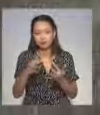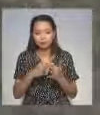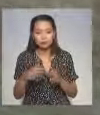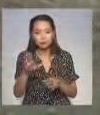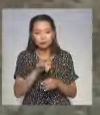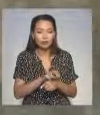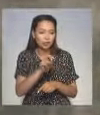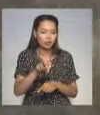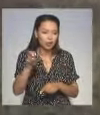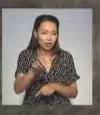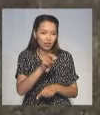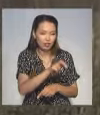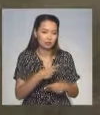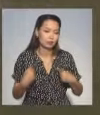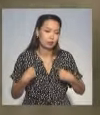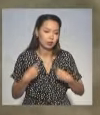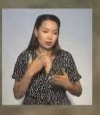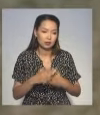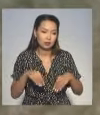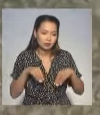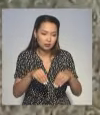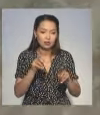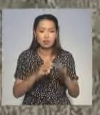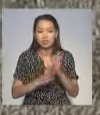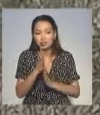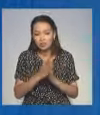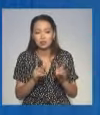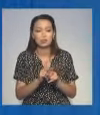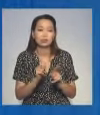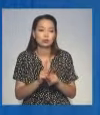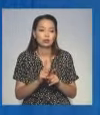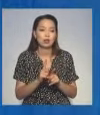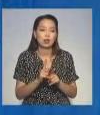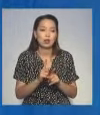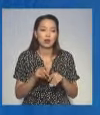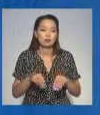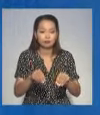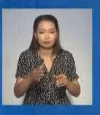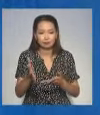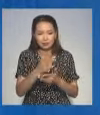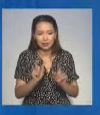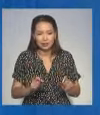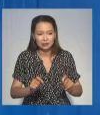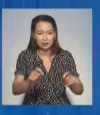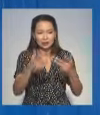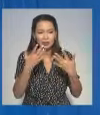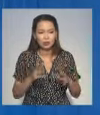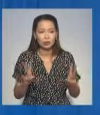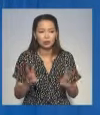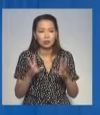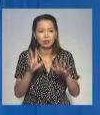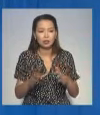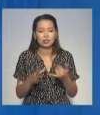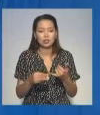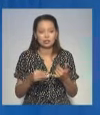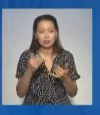отыр. Қаптаған зиянкес егіндік пен жайылым жерді отап тастаған. Өртенген жер ұстап қаптап келеді. Жандығын бір көрсін